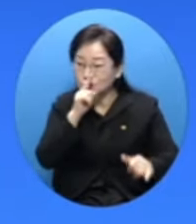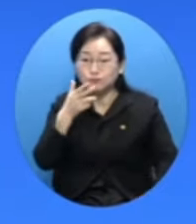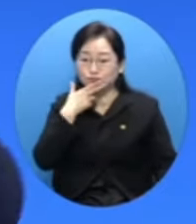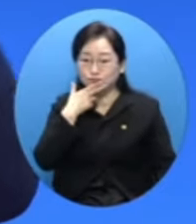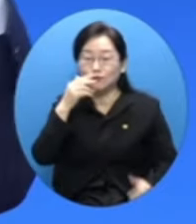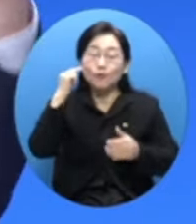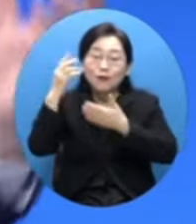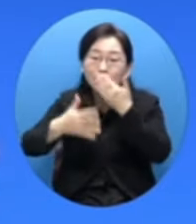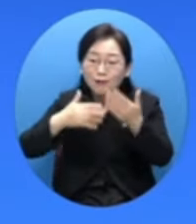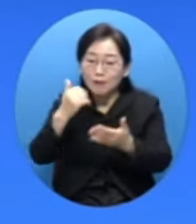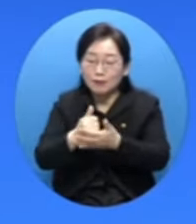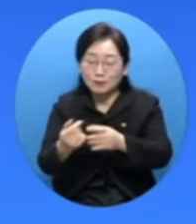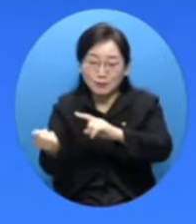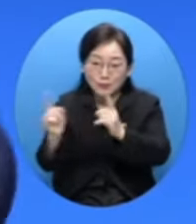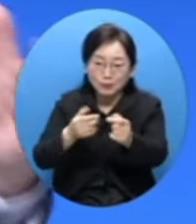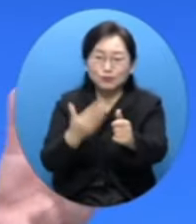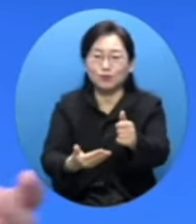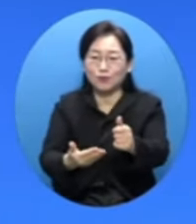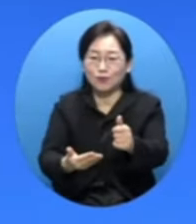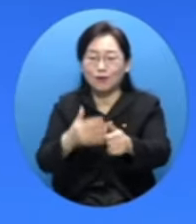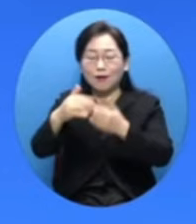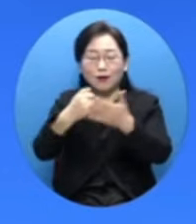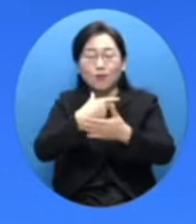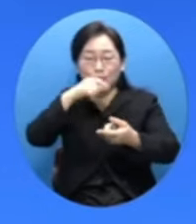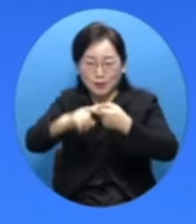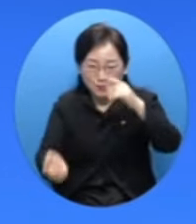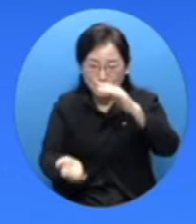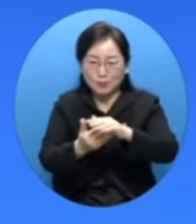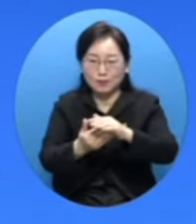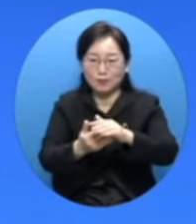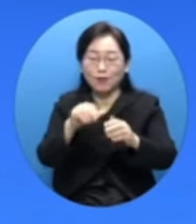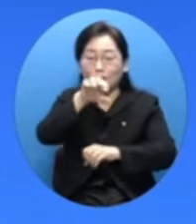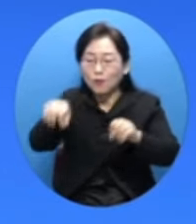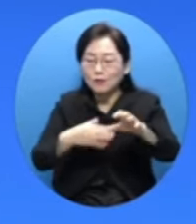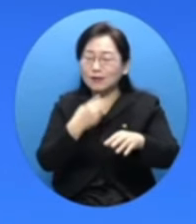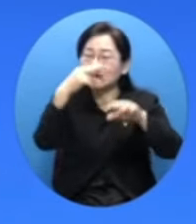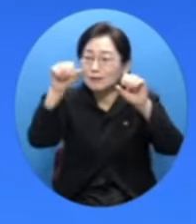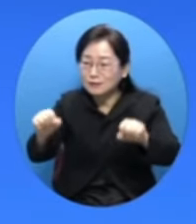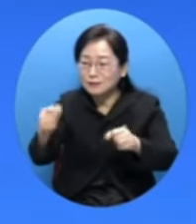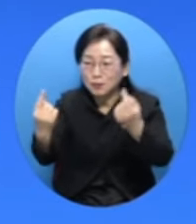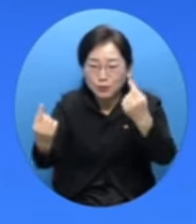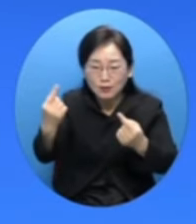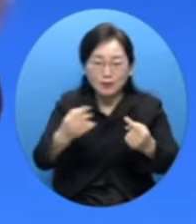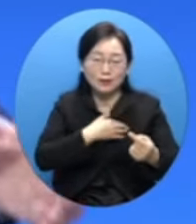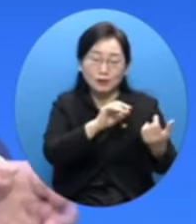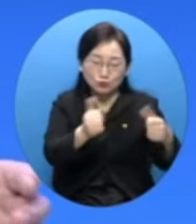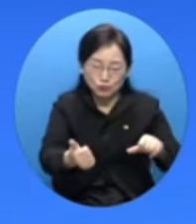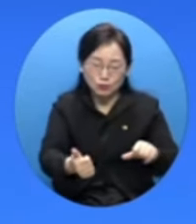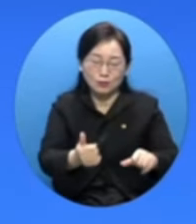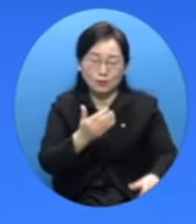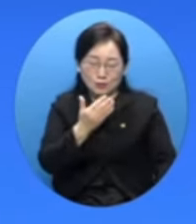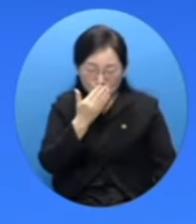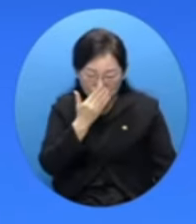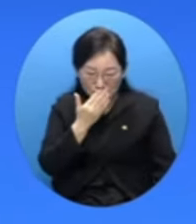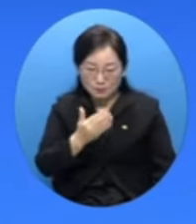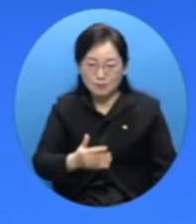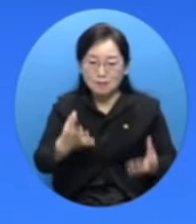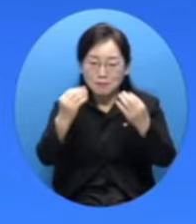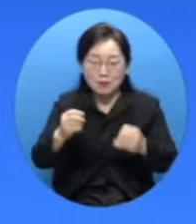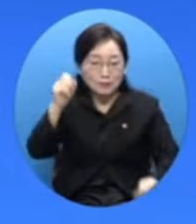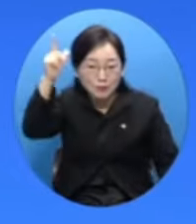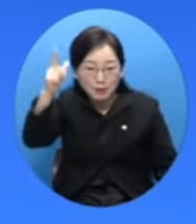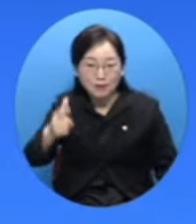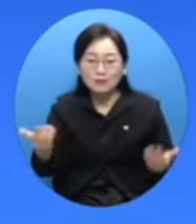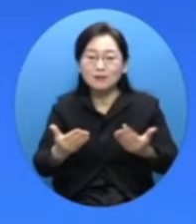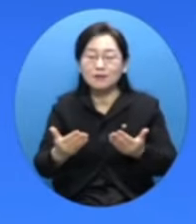일으켜줘서 하나님 영혼을 나타내줘서 주의 뜻을 이루게 하기 때문에 오히려 내가 살아있을 때보다 죽었을 때 더 많은 일을 하게 되고 더 위대한 일을 하게 되고